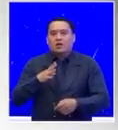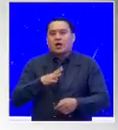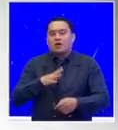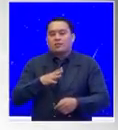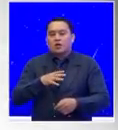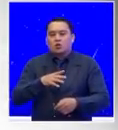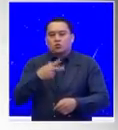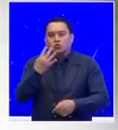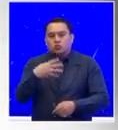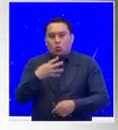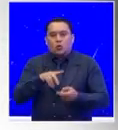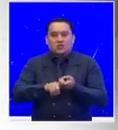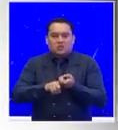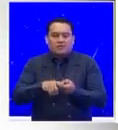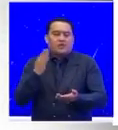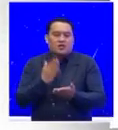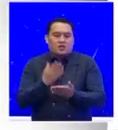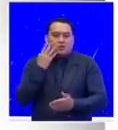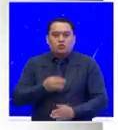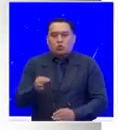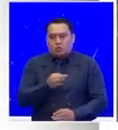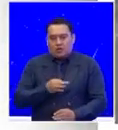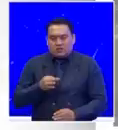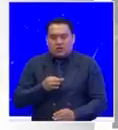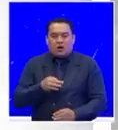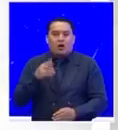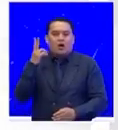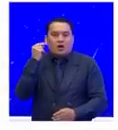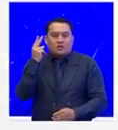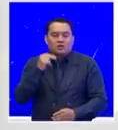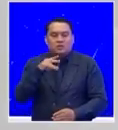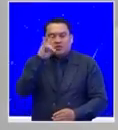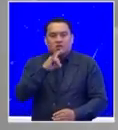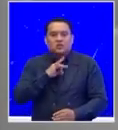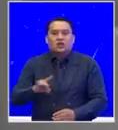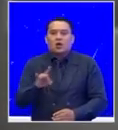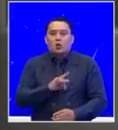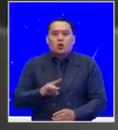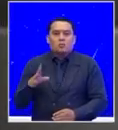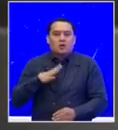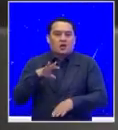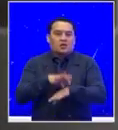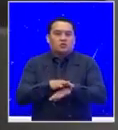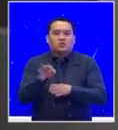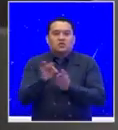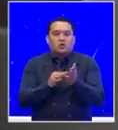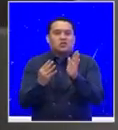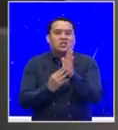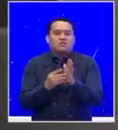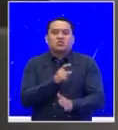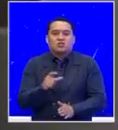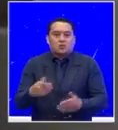уже около 40 зараженных COVID-19. Основное количество их пришлось на Ингушетско-Казахский район, где было выявлено сразу 9